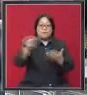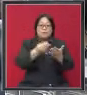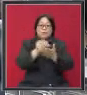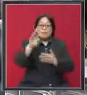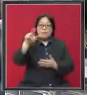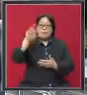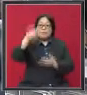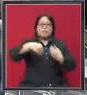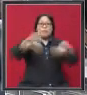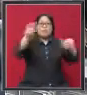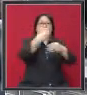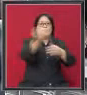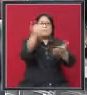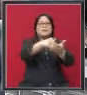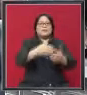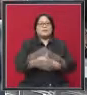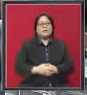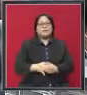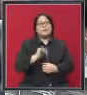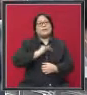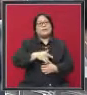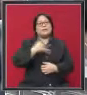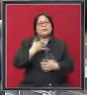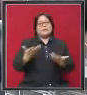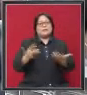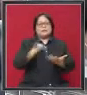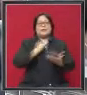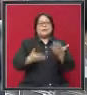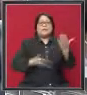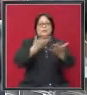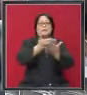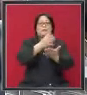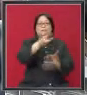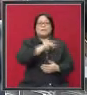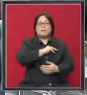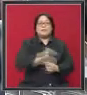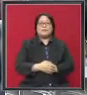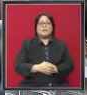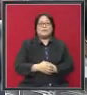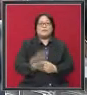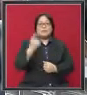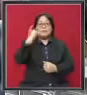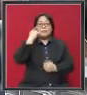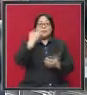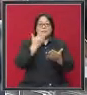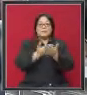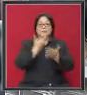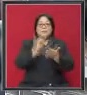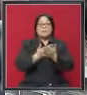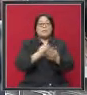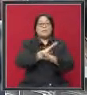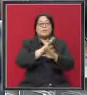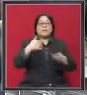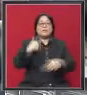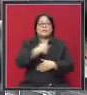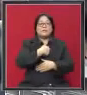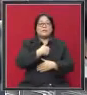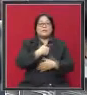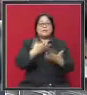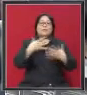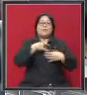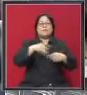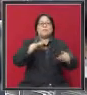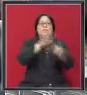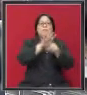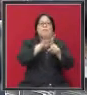beli bond, dia kena jual saham lagi. Saya cadanglah, Menteri, ya. fikir baik-baik, jangan kita super